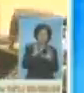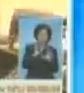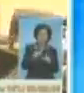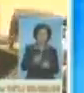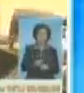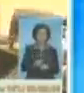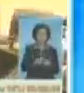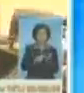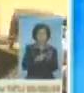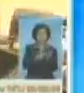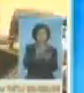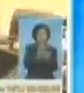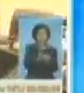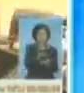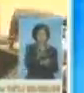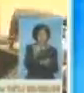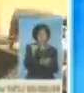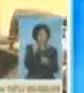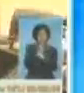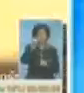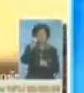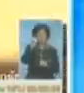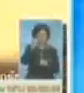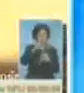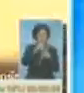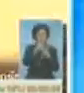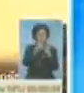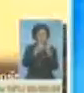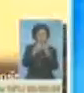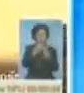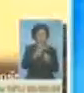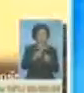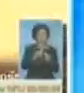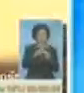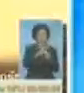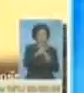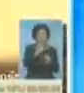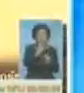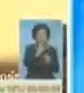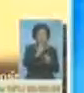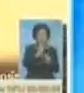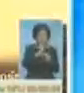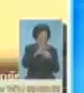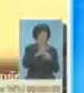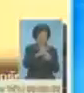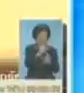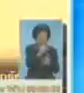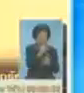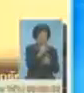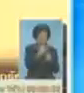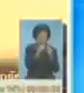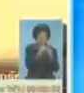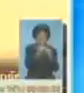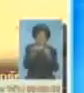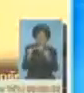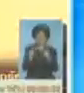กับให้ชาวบ้านเขารู้สึกว่าเยียวยาด้วยเงินใช่ไหมฮะคุณเฉลิมพูดเนี่ยรู้หลักเกณฑ์หรือเปล่ารู้หลักเกณฑ์ของสอบตหรือเปล่า ครับ